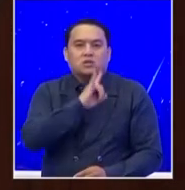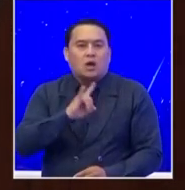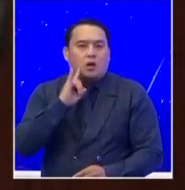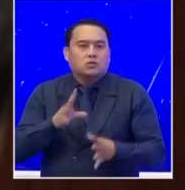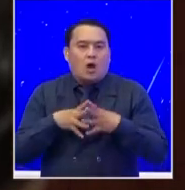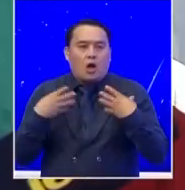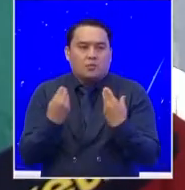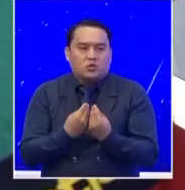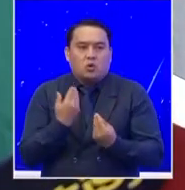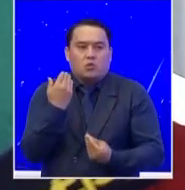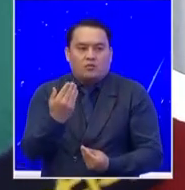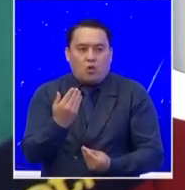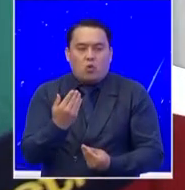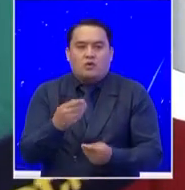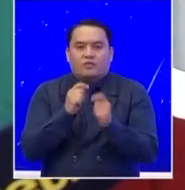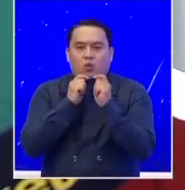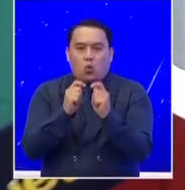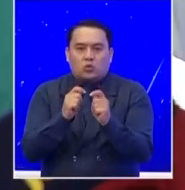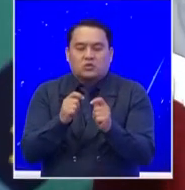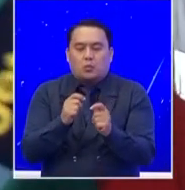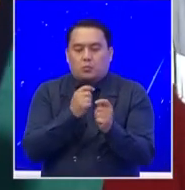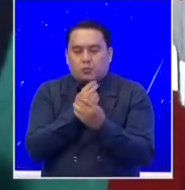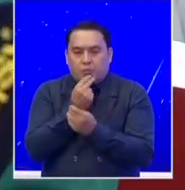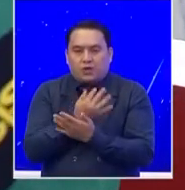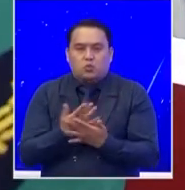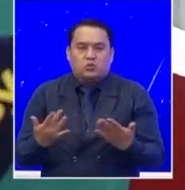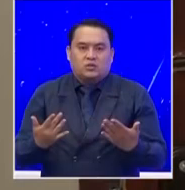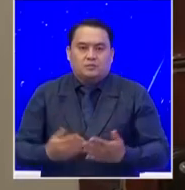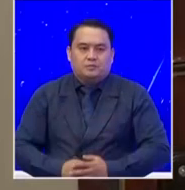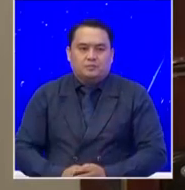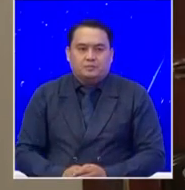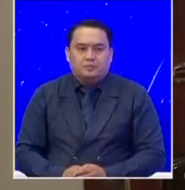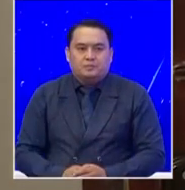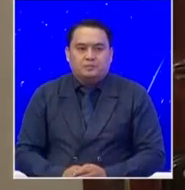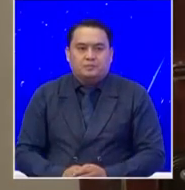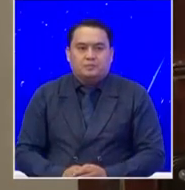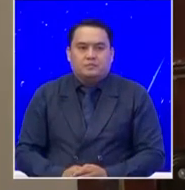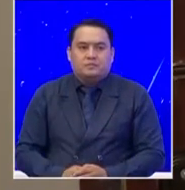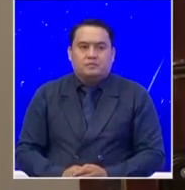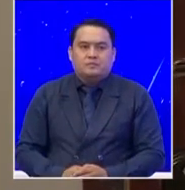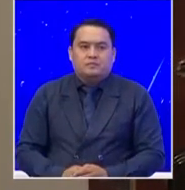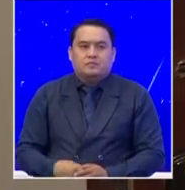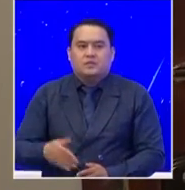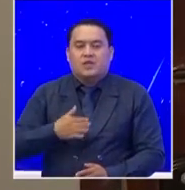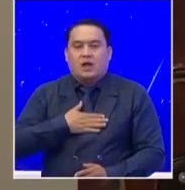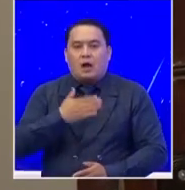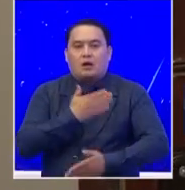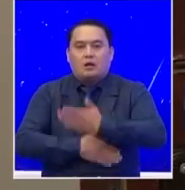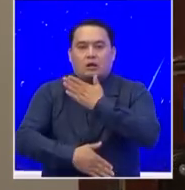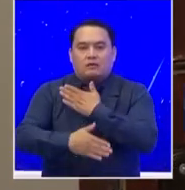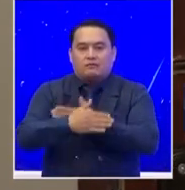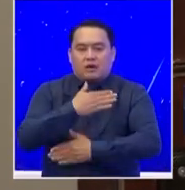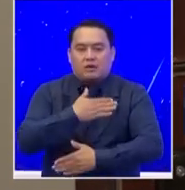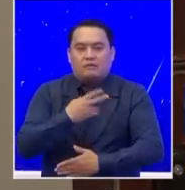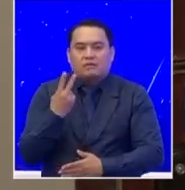общественники «Красного полумесяца» и вручили корзину с продуктами. Я инвалид 2-й группы. У меня мама